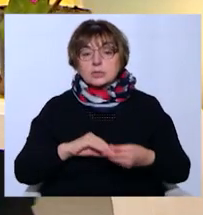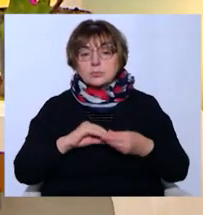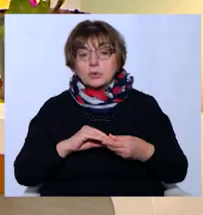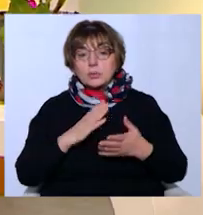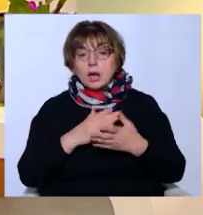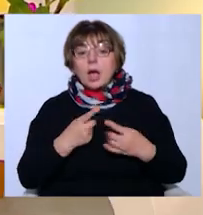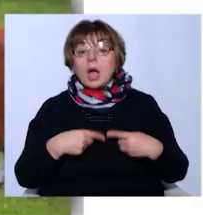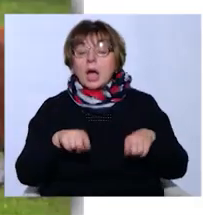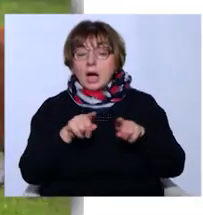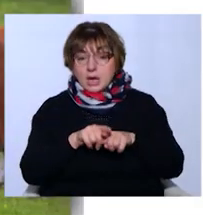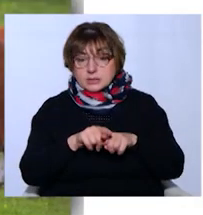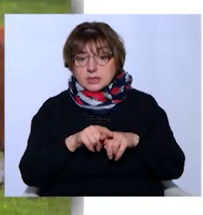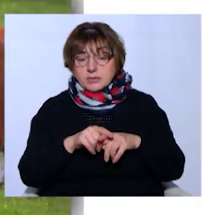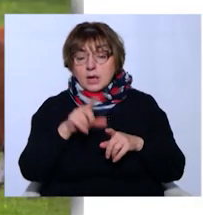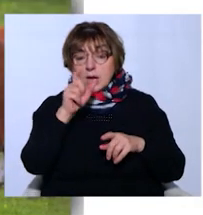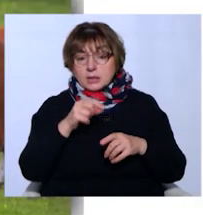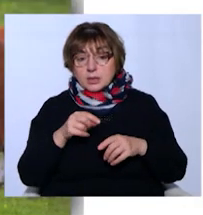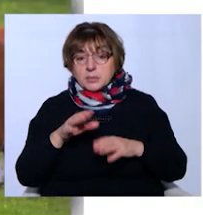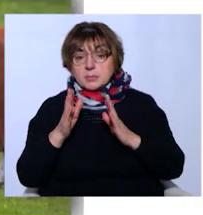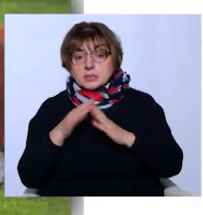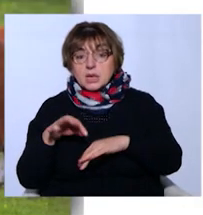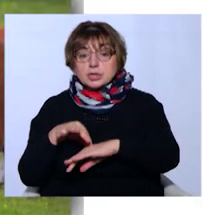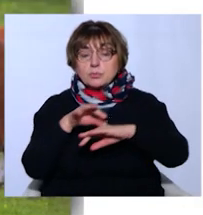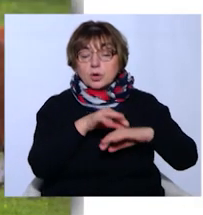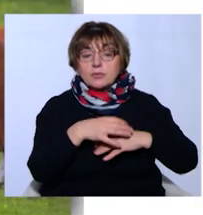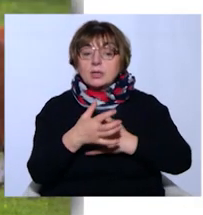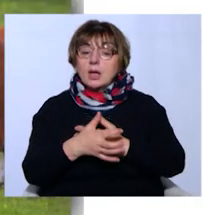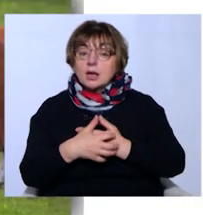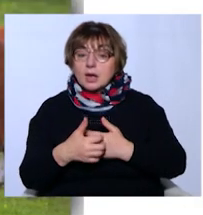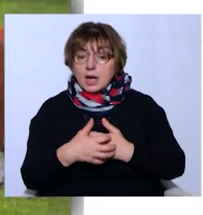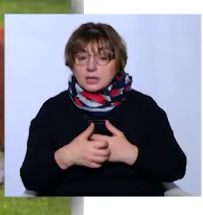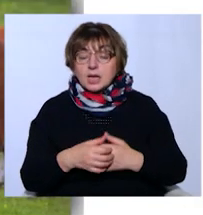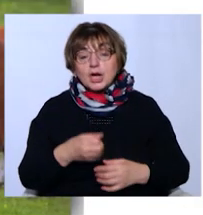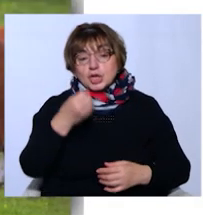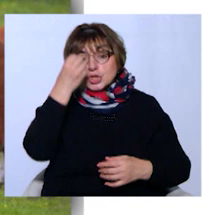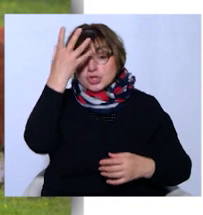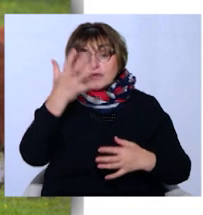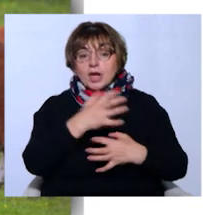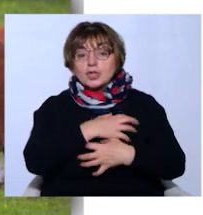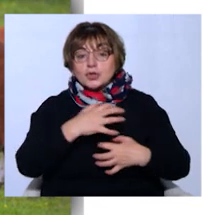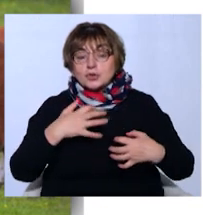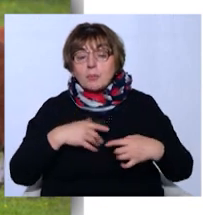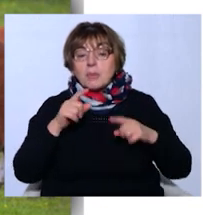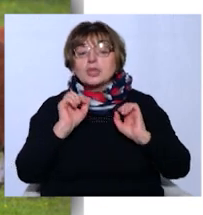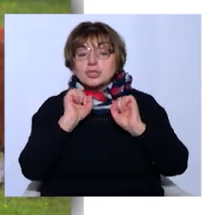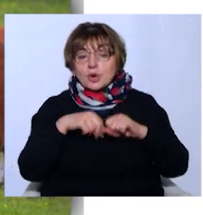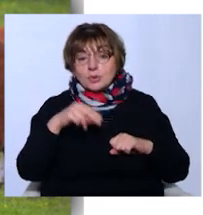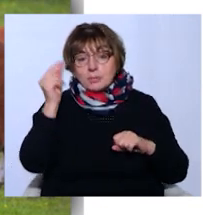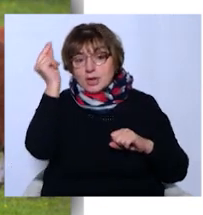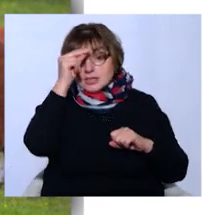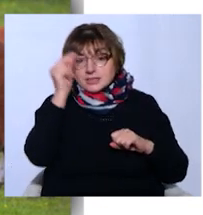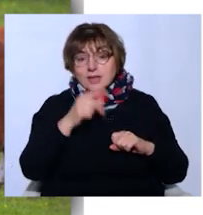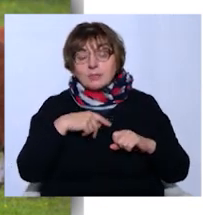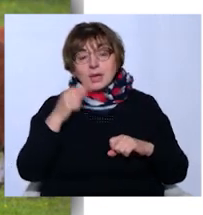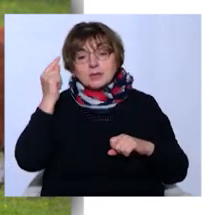მოიშინაურა ადამიანმა კატა. კატა საკმაოდ ჭკვიანი ცხოველია და ამბობენ, რომ მას შეუძლია სწავლა, ფიქრი, ამიტომ